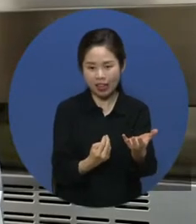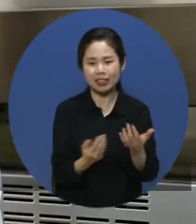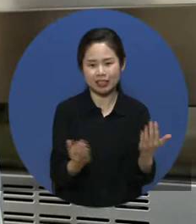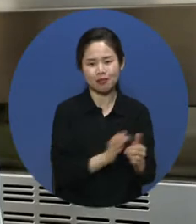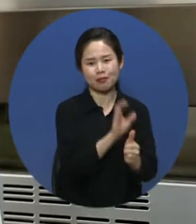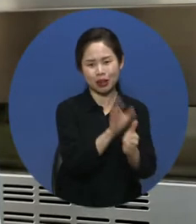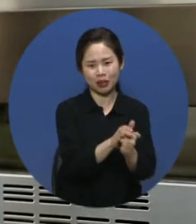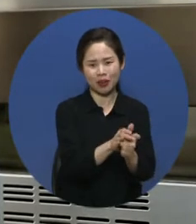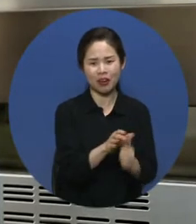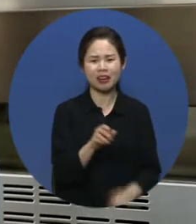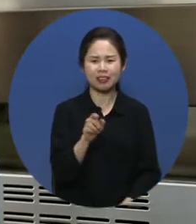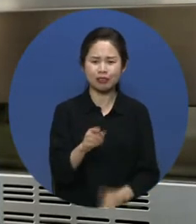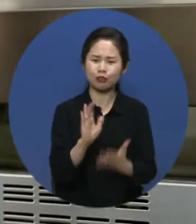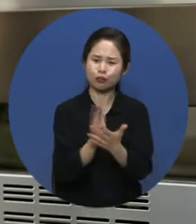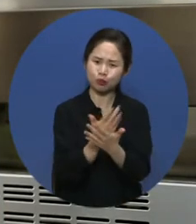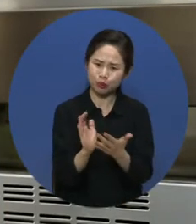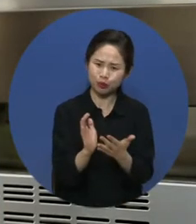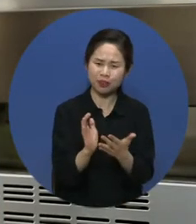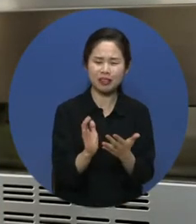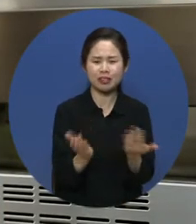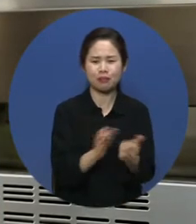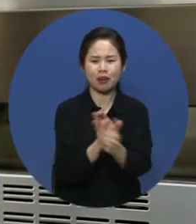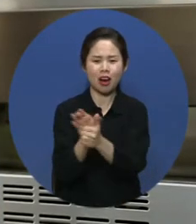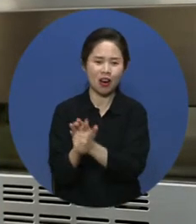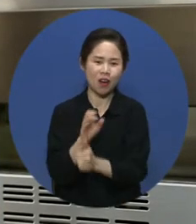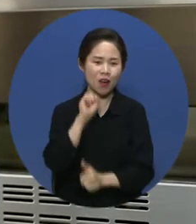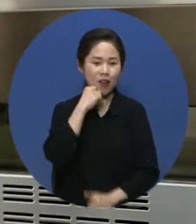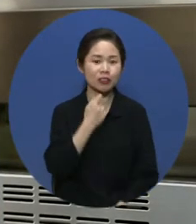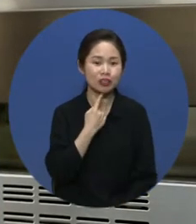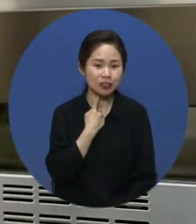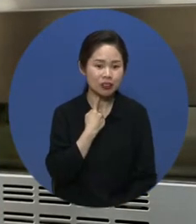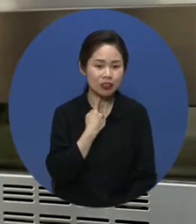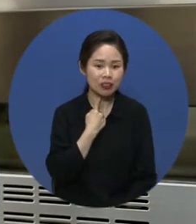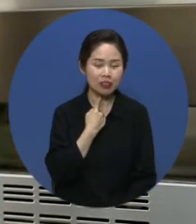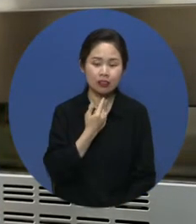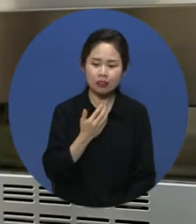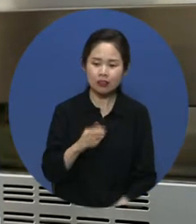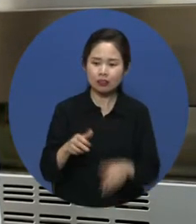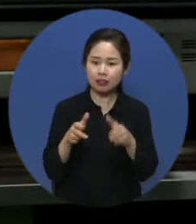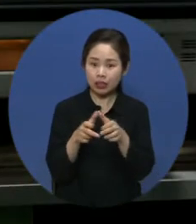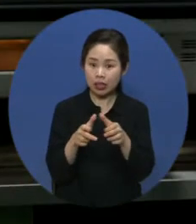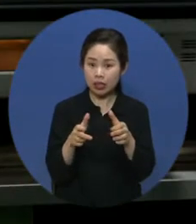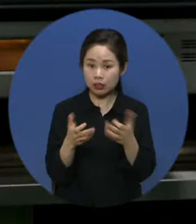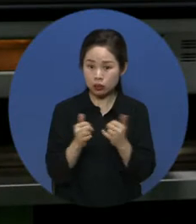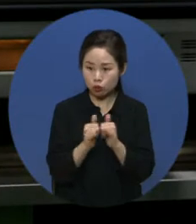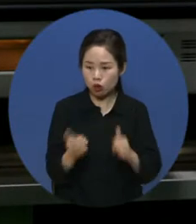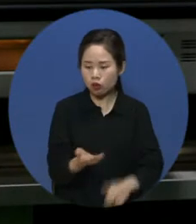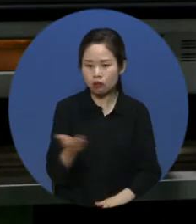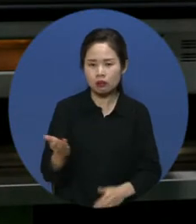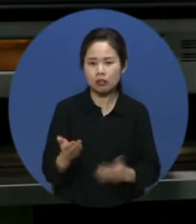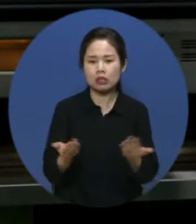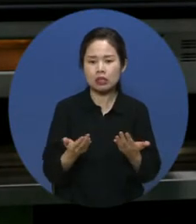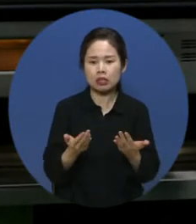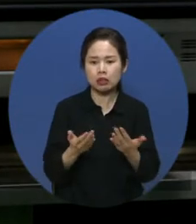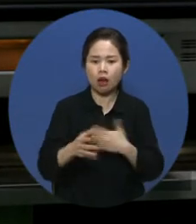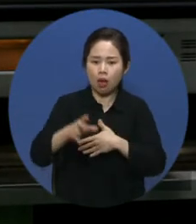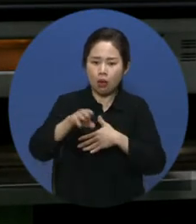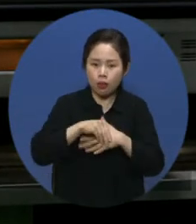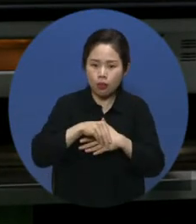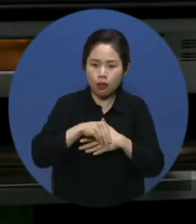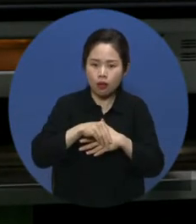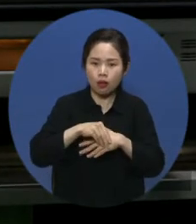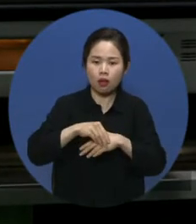그러면 장애인 근로자들이 제빵 기술을 배우는 데는 얼마나 많은 시간이 걸렸나요? 전혀 모르는